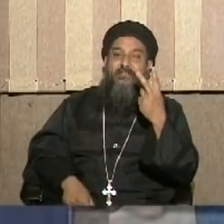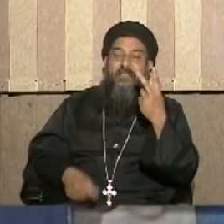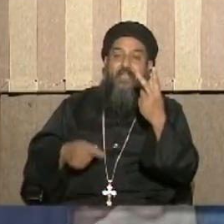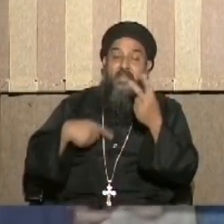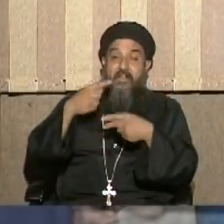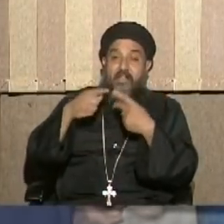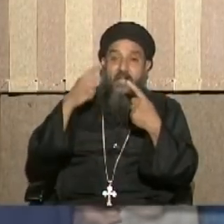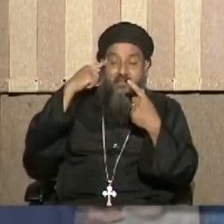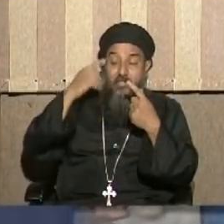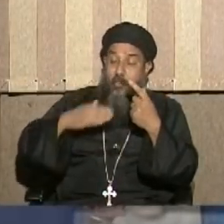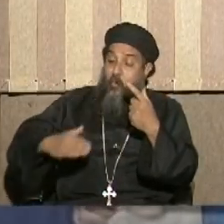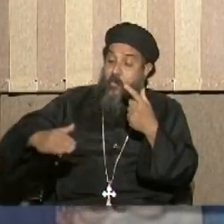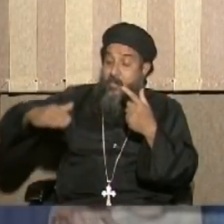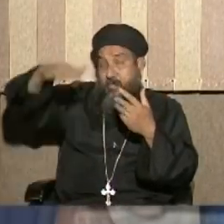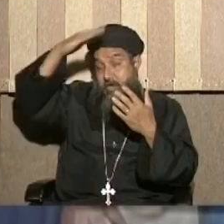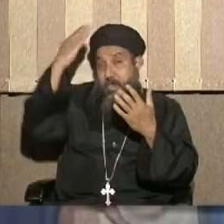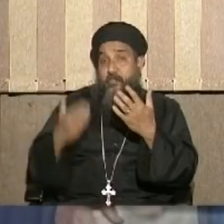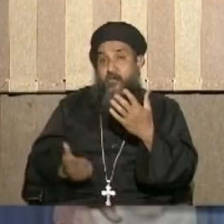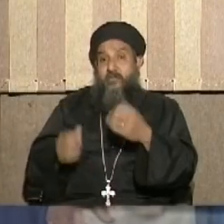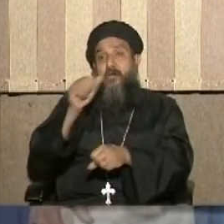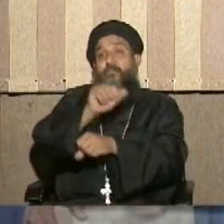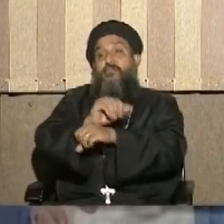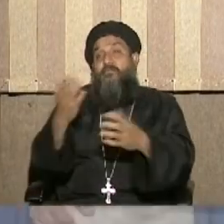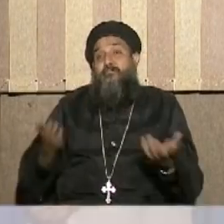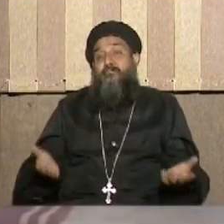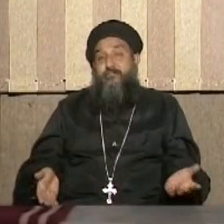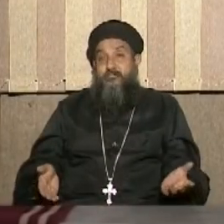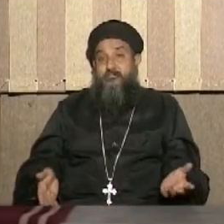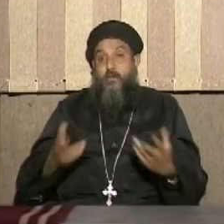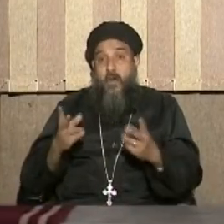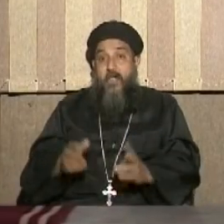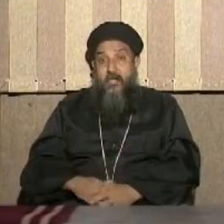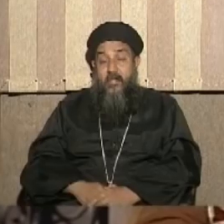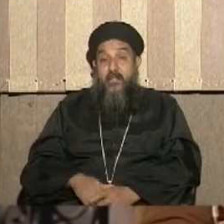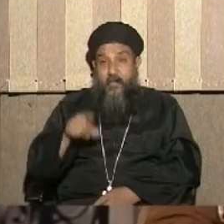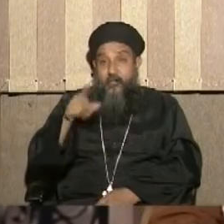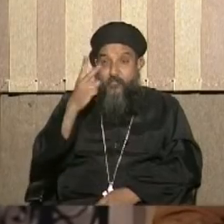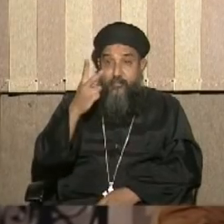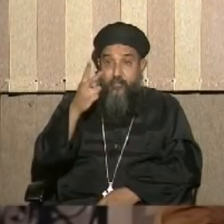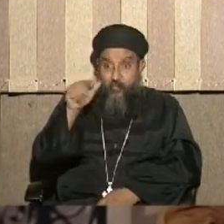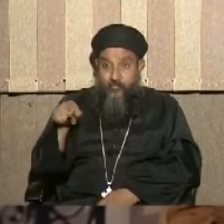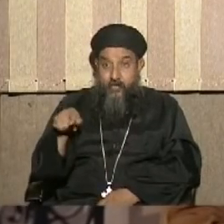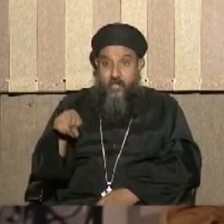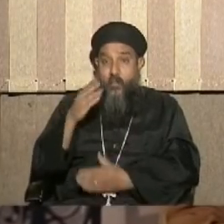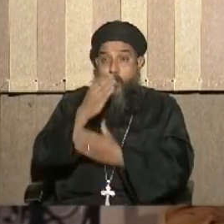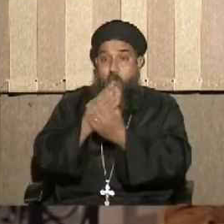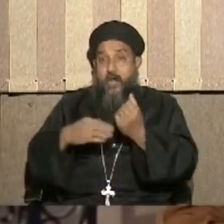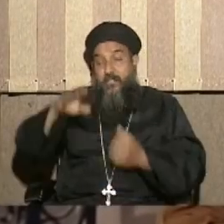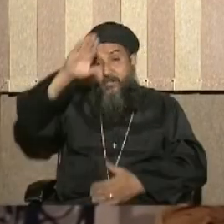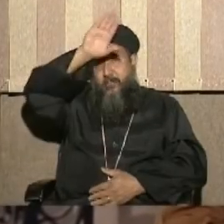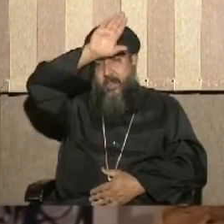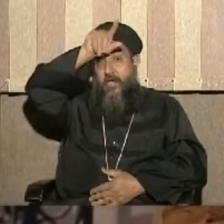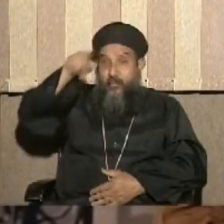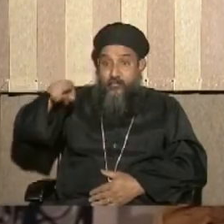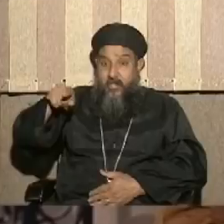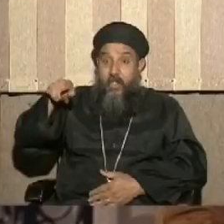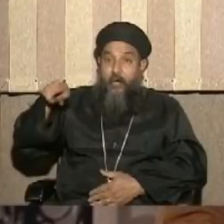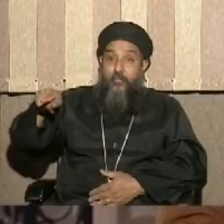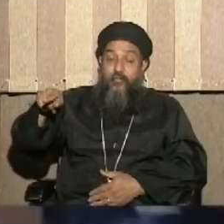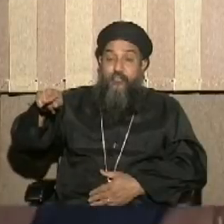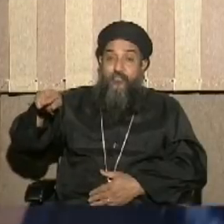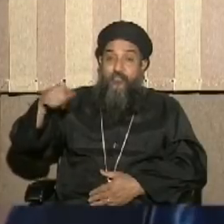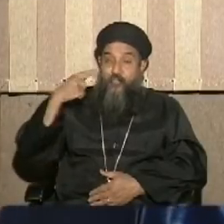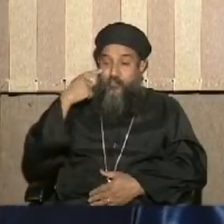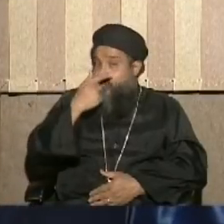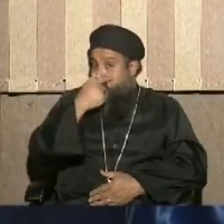مولاي ماكسيموس ودوماديوس كبروا، انت كنت عايز تحبسهم ولا ايه؟ مولاي ماكسيموس ودوماديوس اولاد الامبراطور السابق